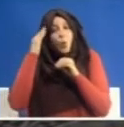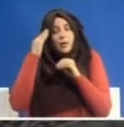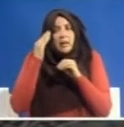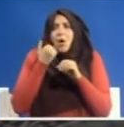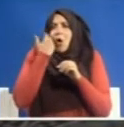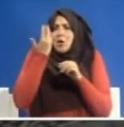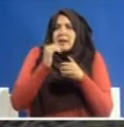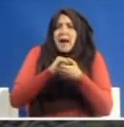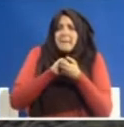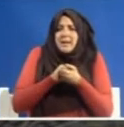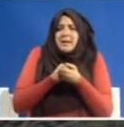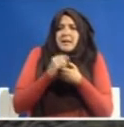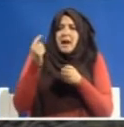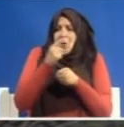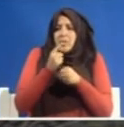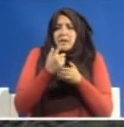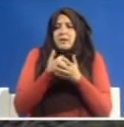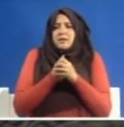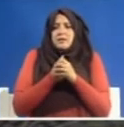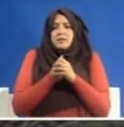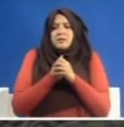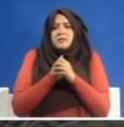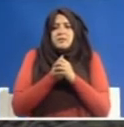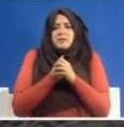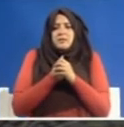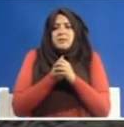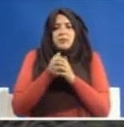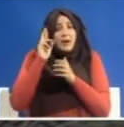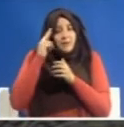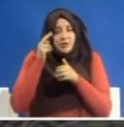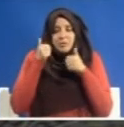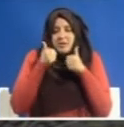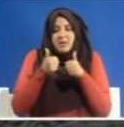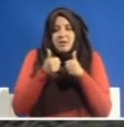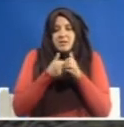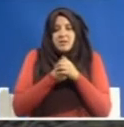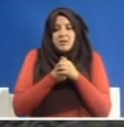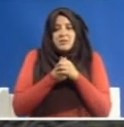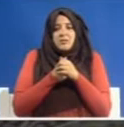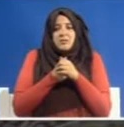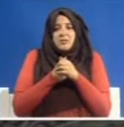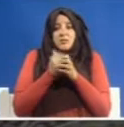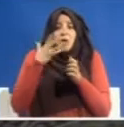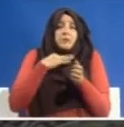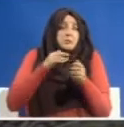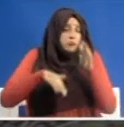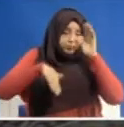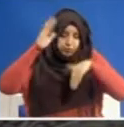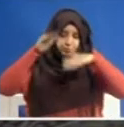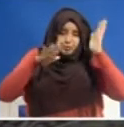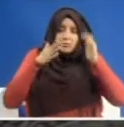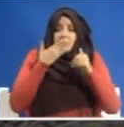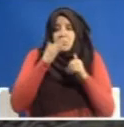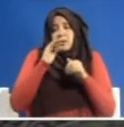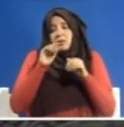شوفي كل الاسباب، ولكن ما تعيشيش على امل وما تعيشيش في الجحيم. فكري مليح مليح وانت اختاري الان وليدك المكبر الله يبارك بسم الله ما شاء